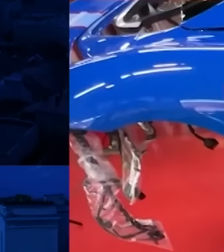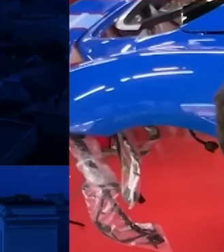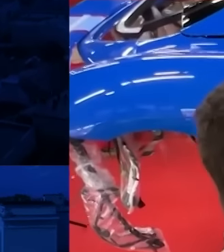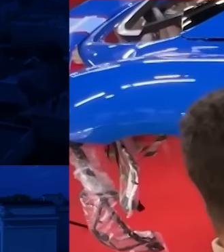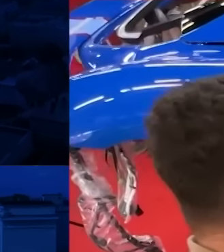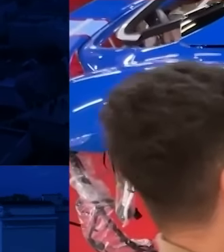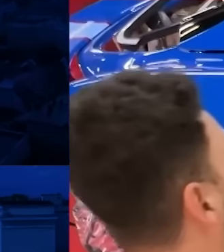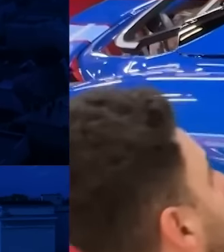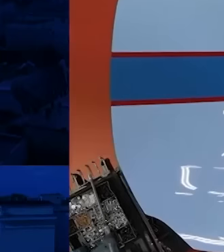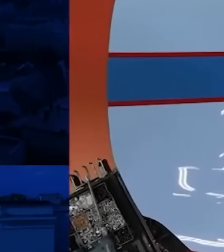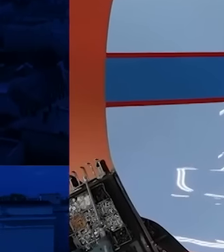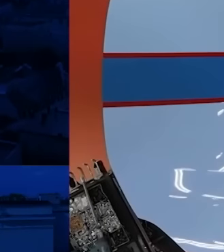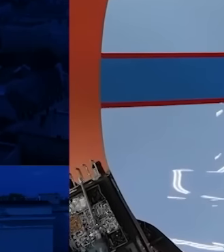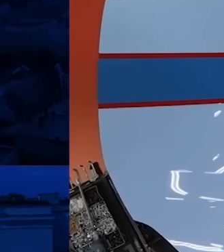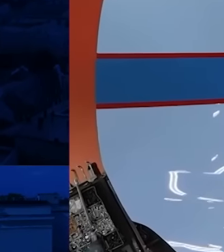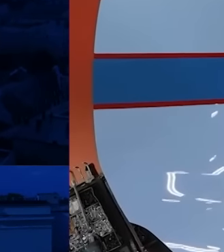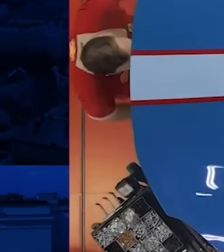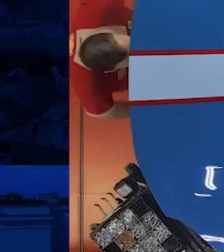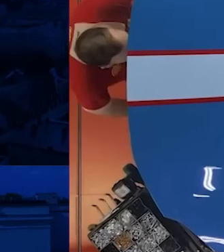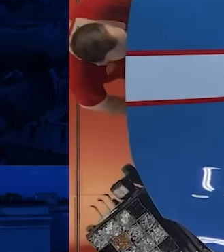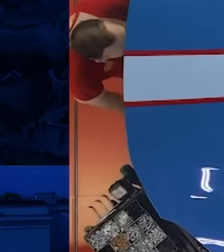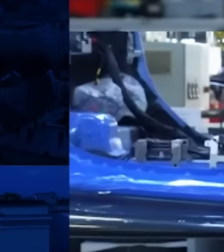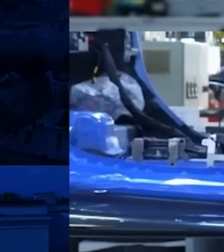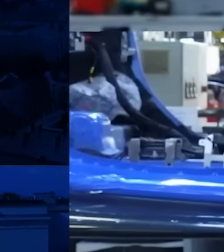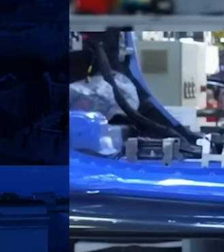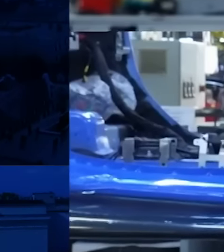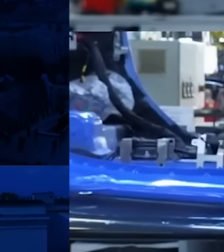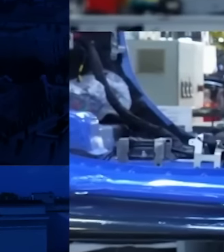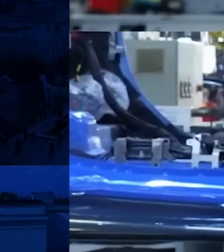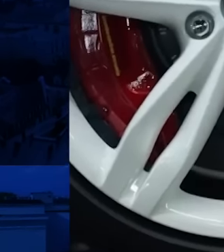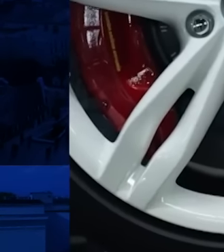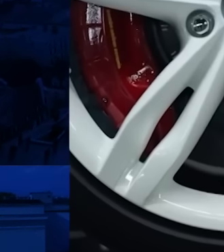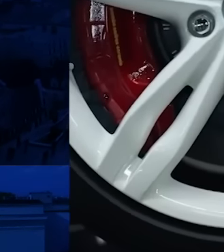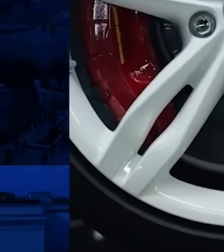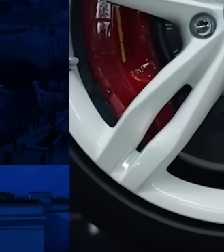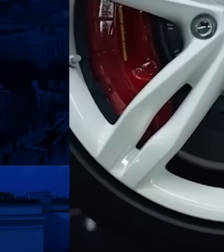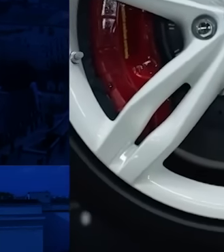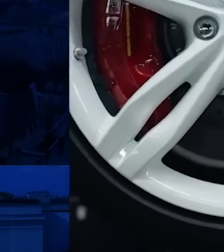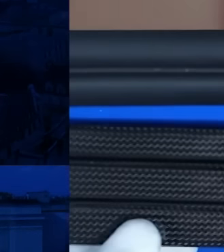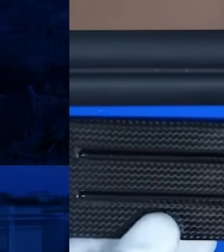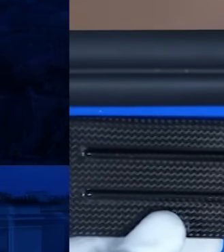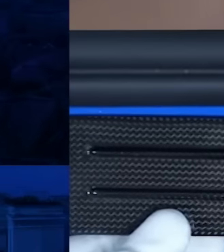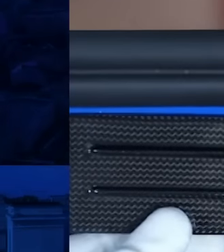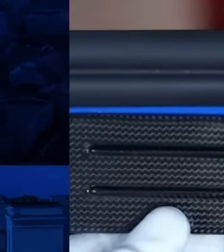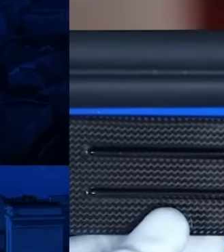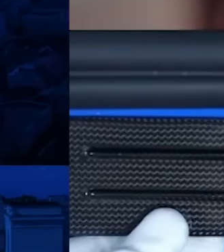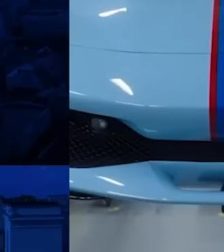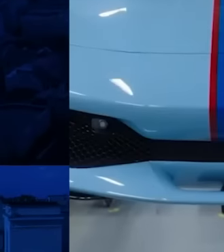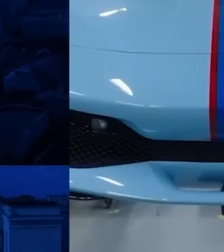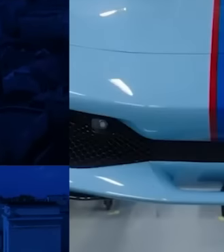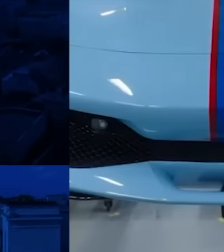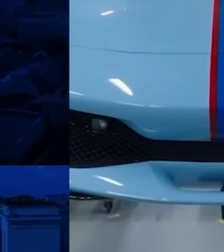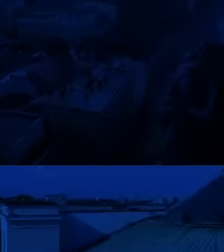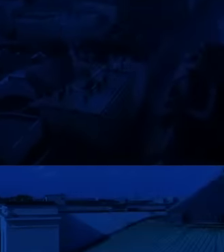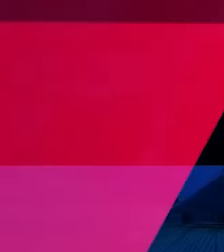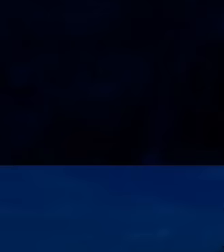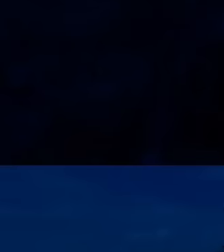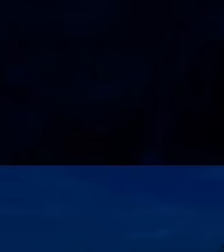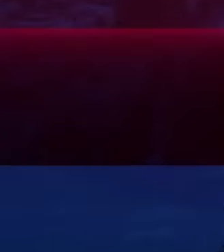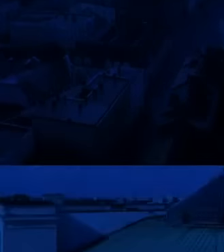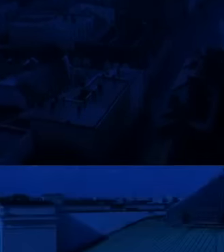Ferrari wypuści na rynek swój pierwszy w pełni elektryczny samochód. Model ma powstać do końca 2025 roku i kosztować prawie